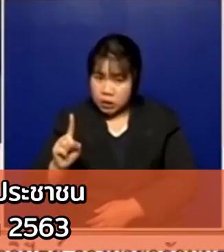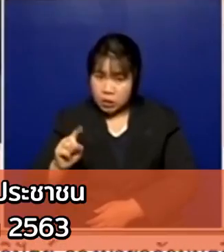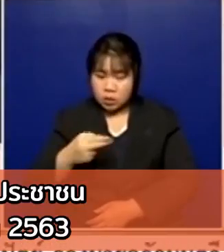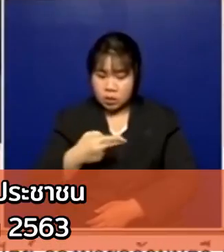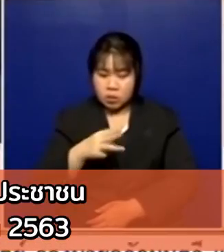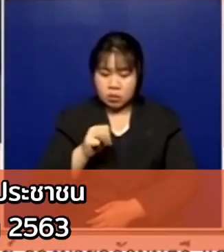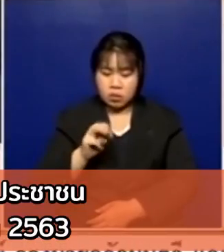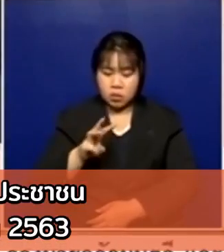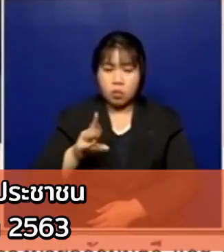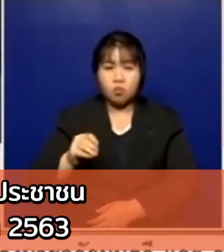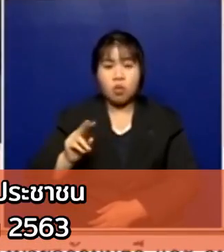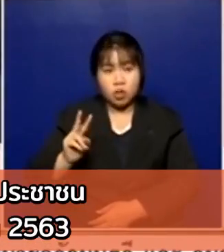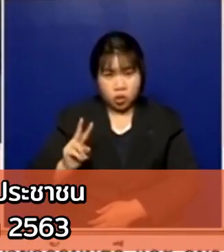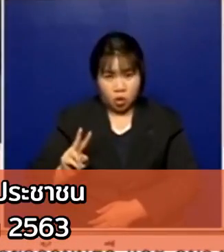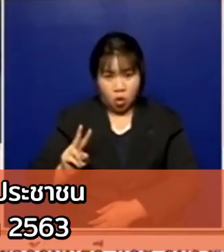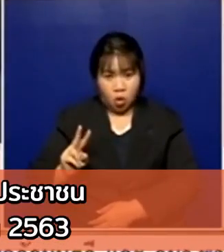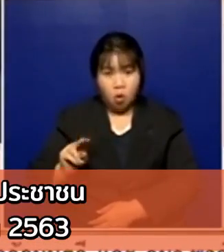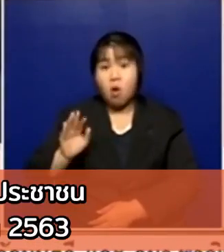หมวด ๒